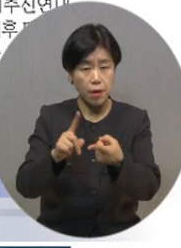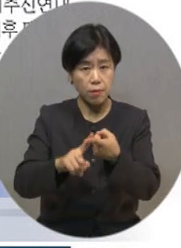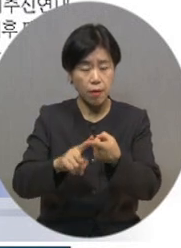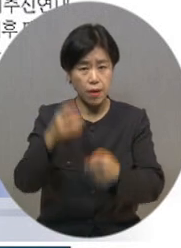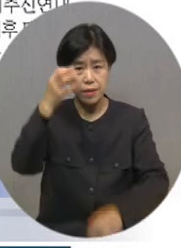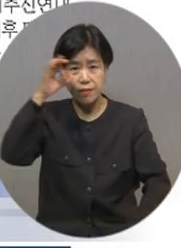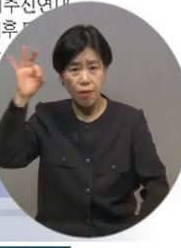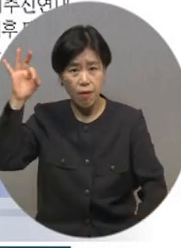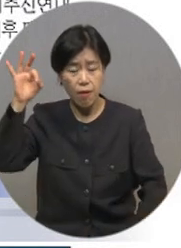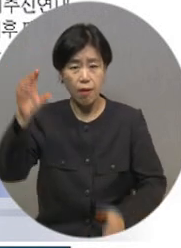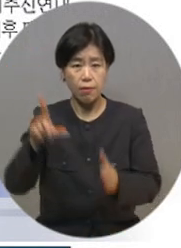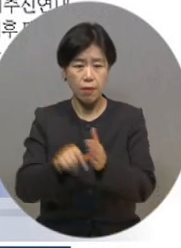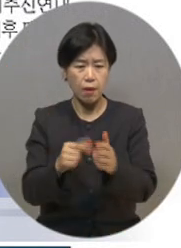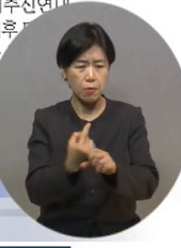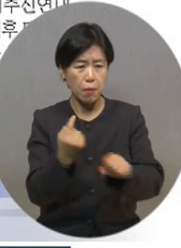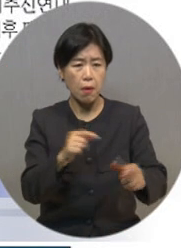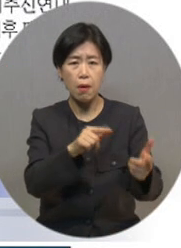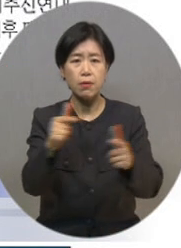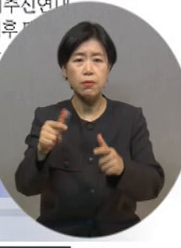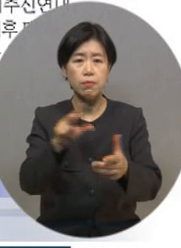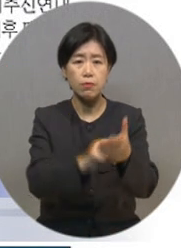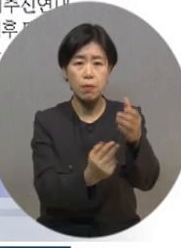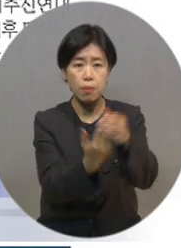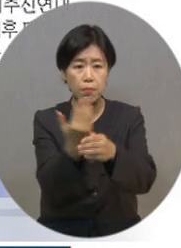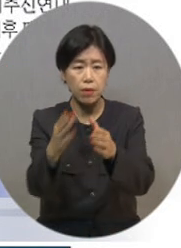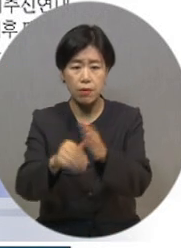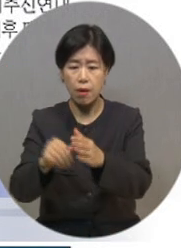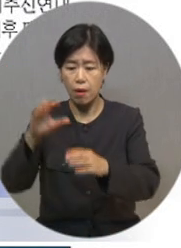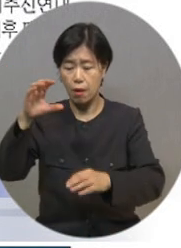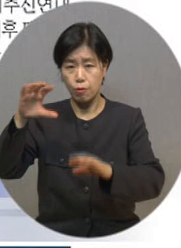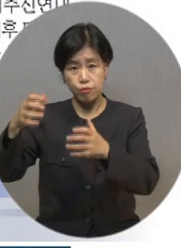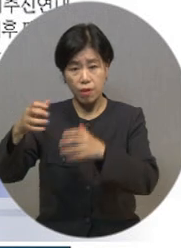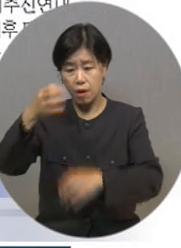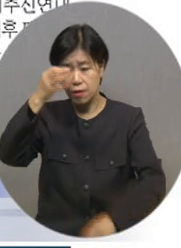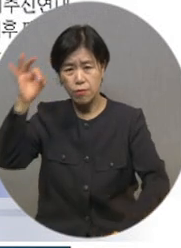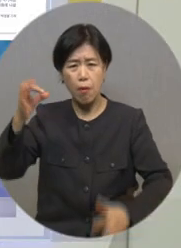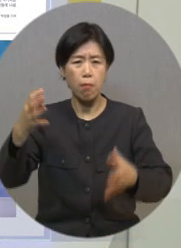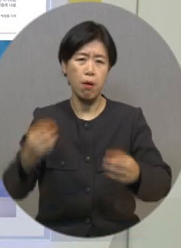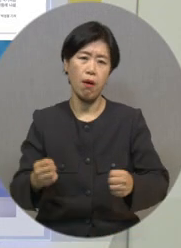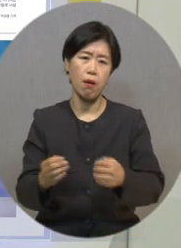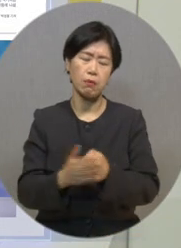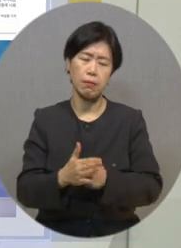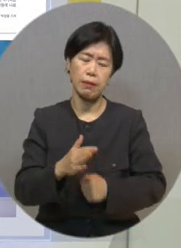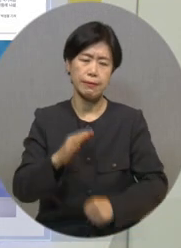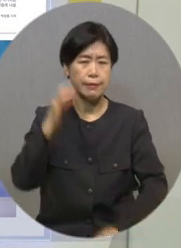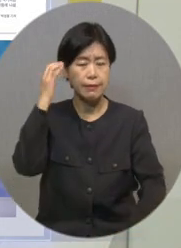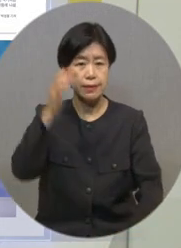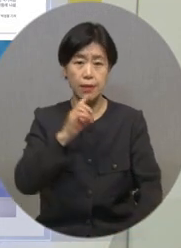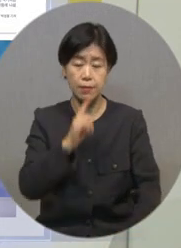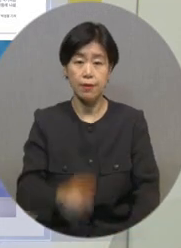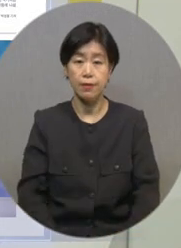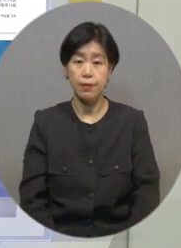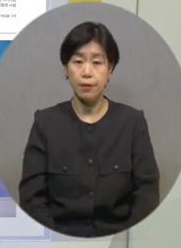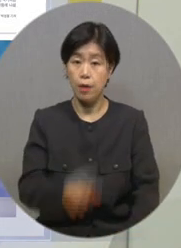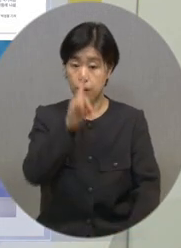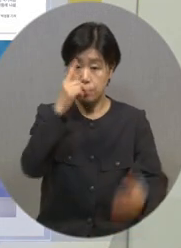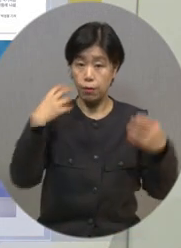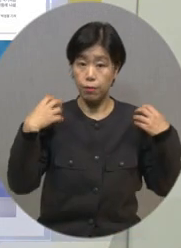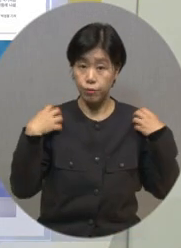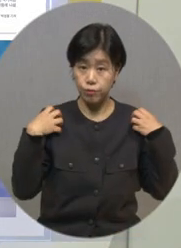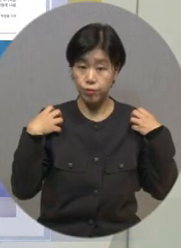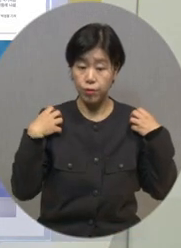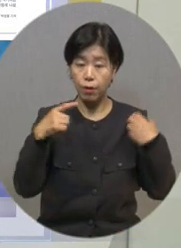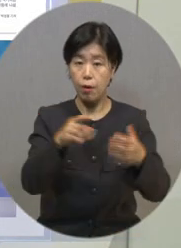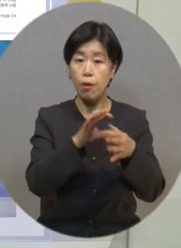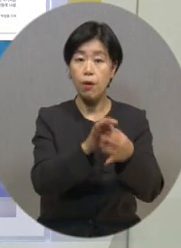국민에 대한 배상 책임으로 확대될 수도 있음을 알고 있습니다 입니다 우선 정부는 상당기간 관련법